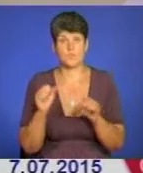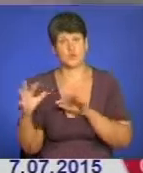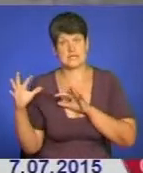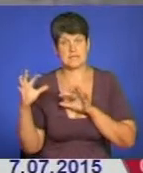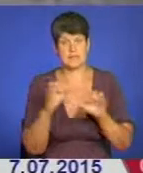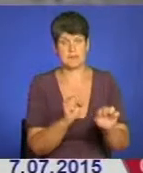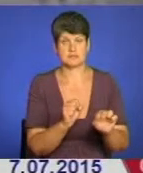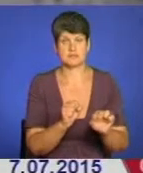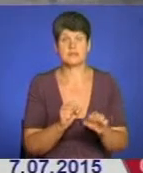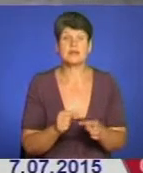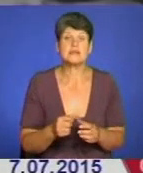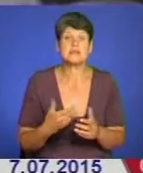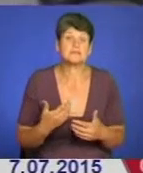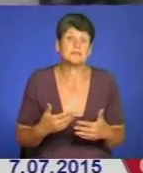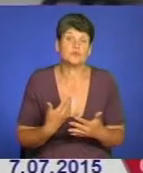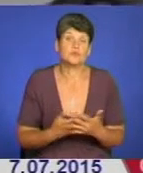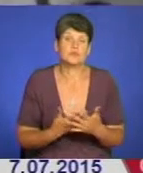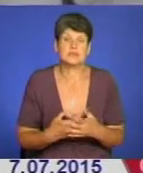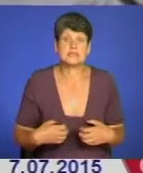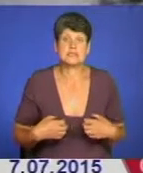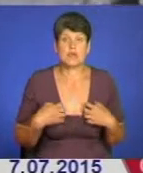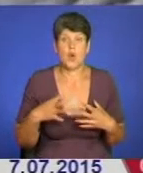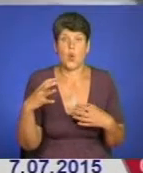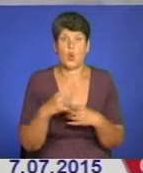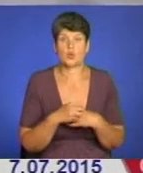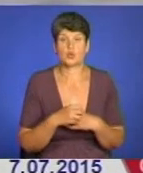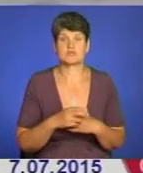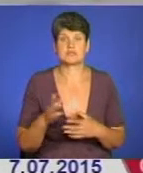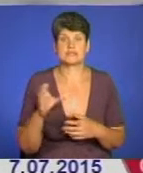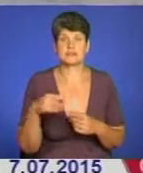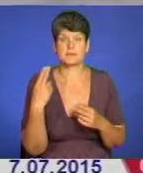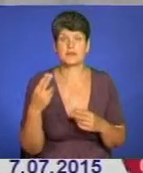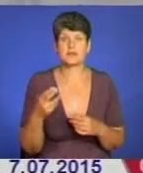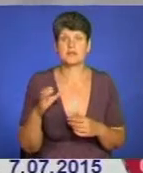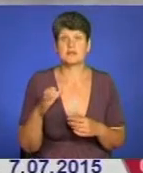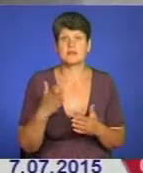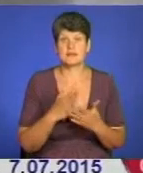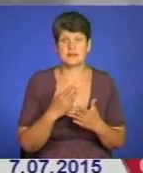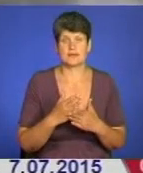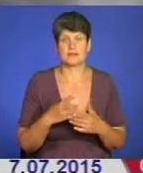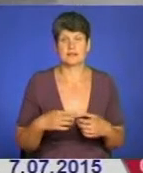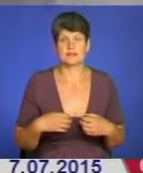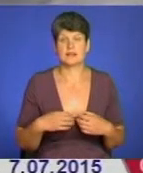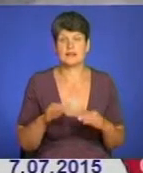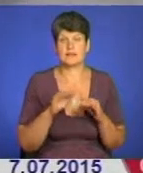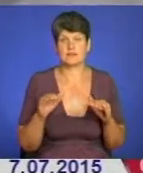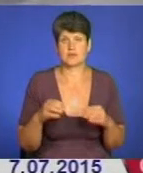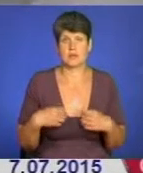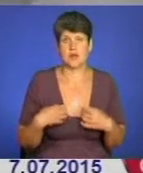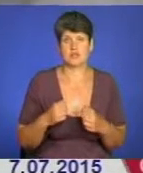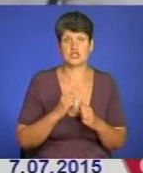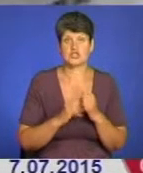напасти. Здавалося б, страх укусу змії або ж серпентофобія закладений у нас на рівні інстинкту. Та часто